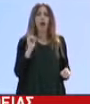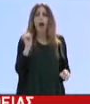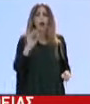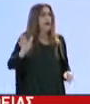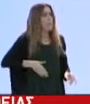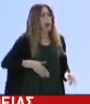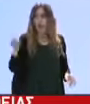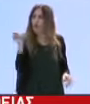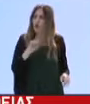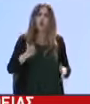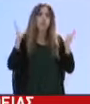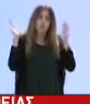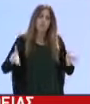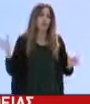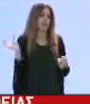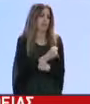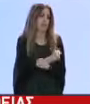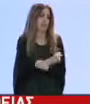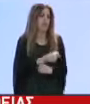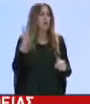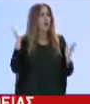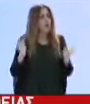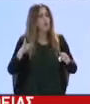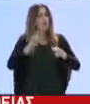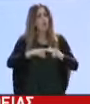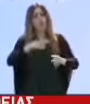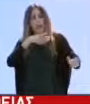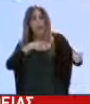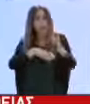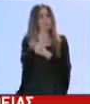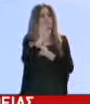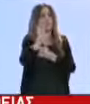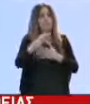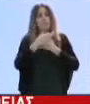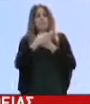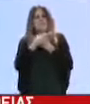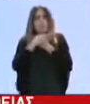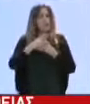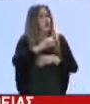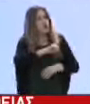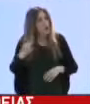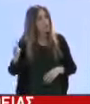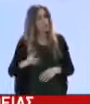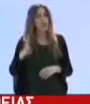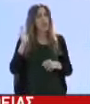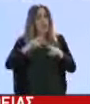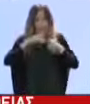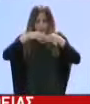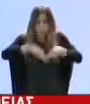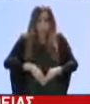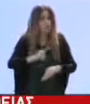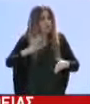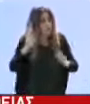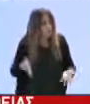Ακόμα και τώρα μπορούμε να βγάλουμε την Ελλάδα από το τέλμα, από την ασφυξία. Ακόμα και τώρα μπορούμε να οδηγήσουμε την Ελλάδα στη